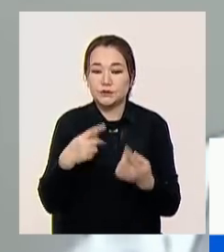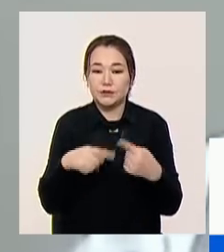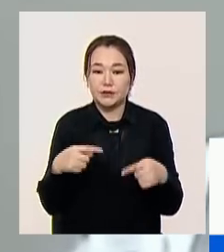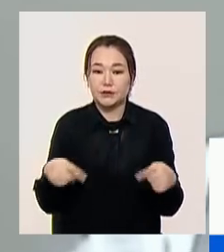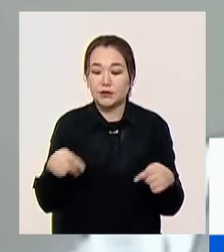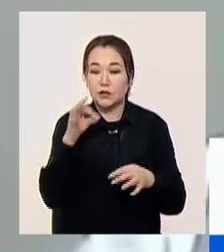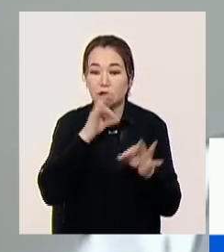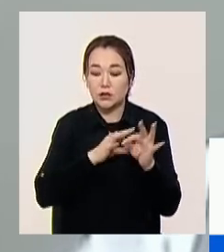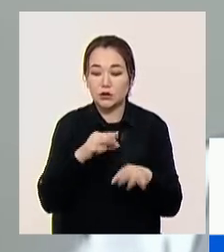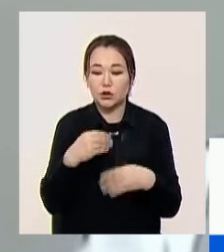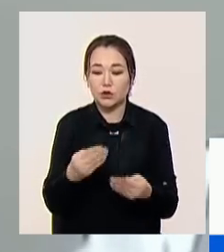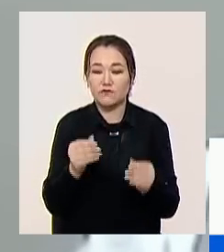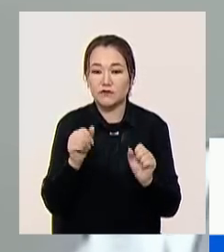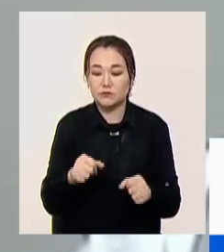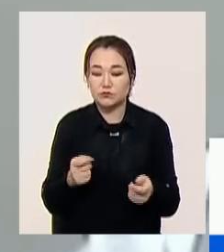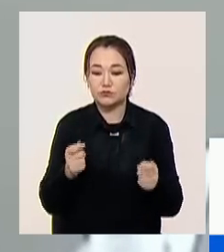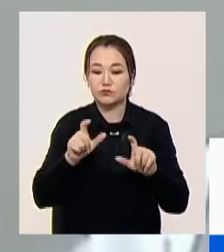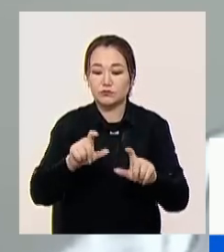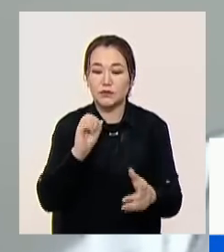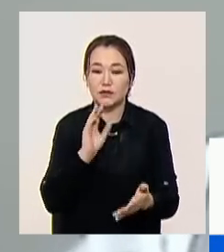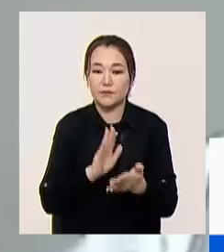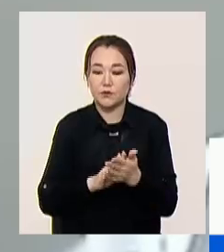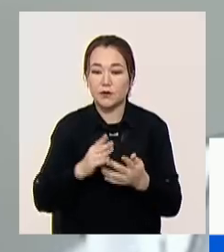препаратов дает возможность накручивать оптовым компаниям